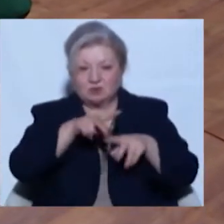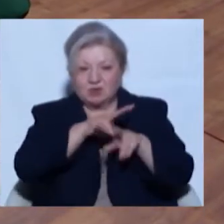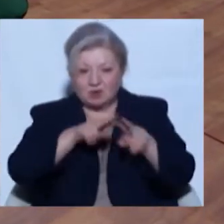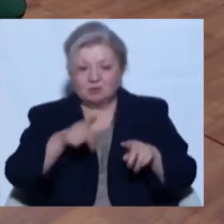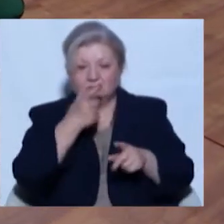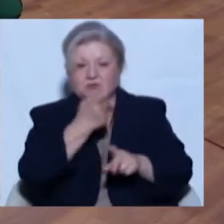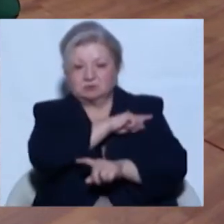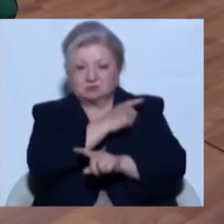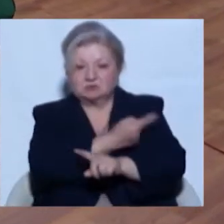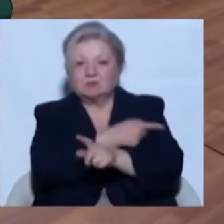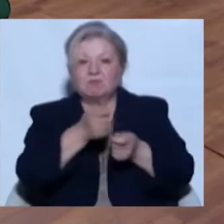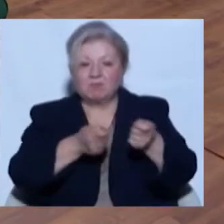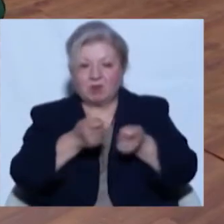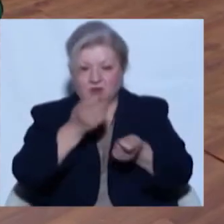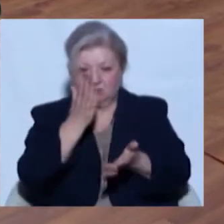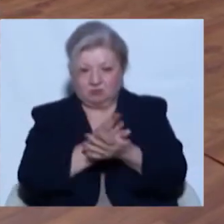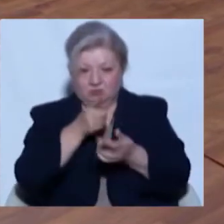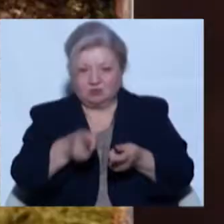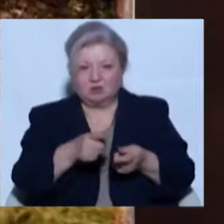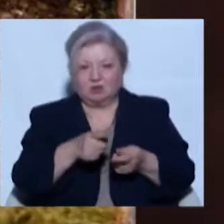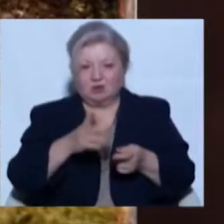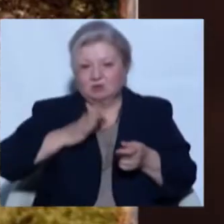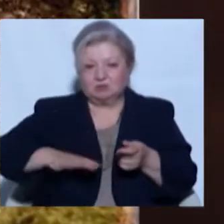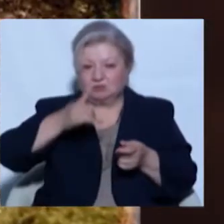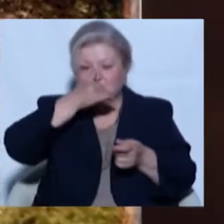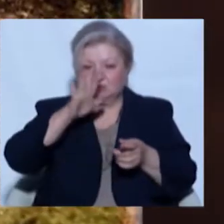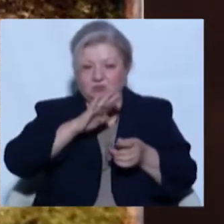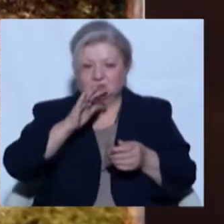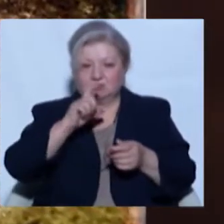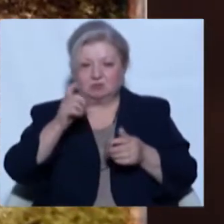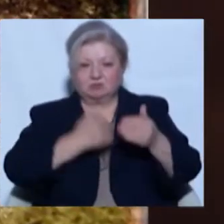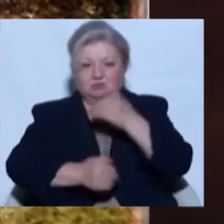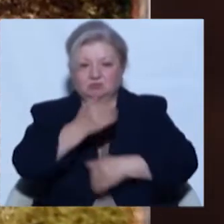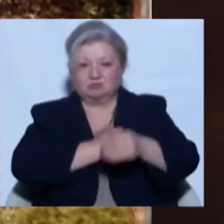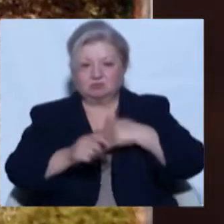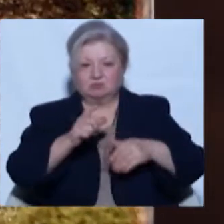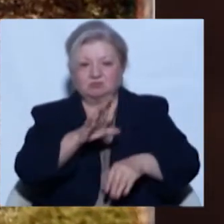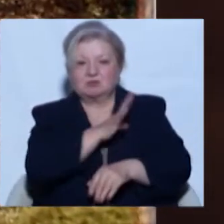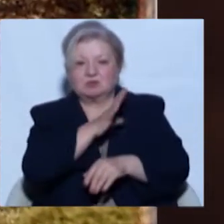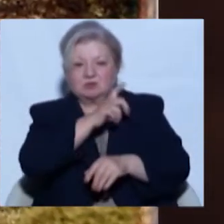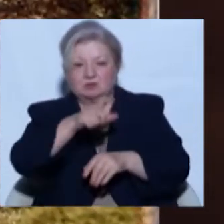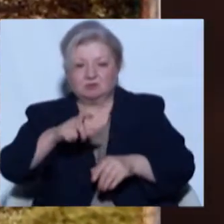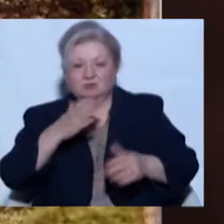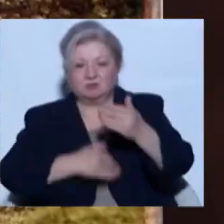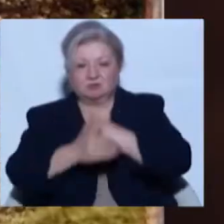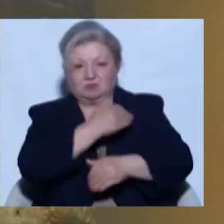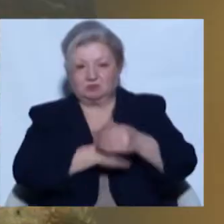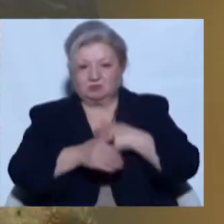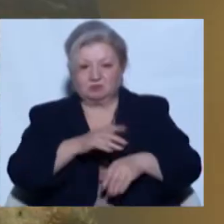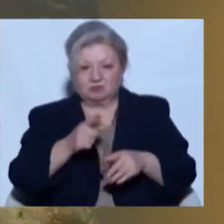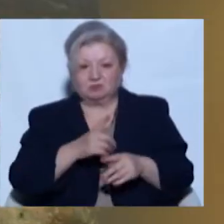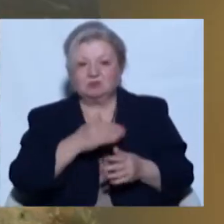ძლიერი მმართველია და ვერ ეგუება ფეოდალების თავნებებს და თვითნებობას, და სწორედ ამის გამო იყო, რომ ორი დამოუკიდებელი ქსნისა და არაგვის საერისთავო